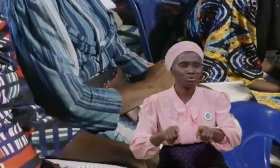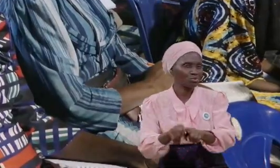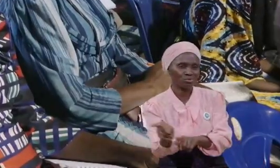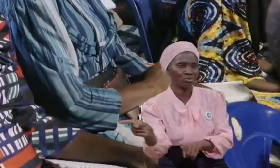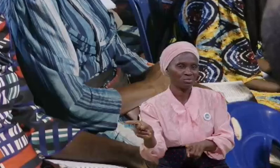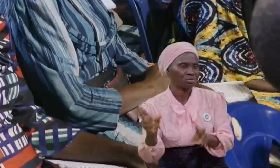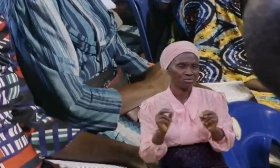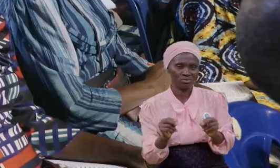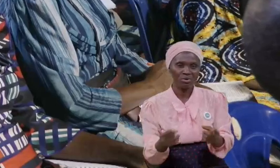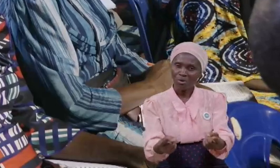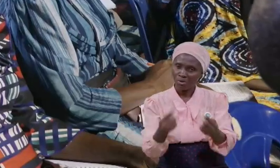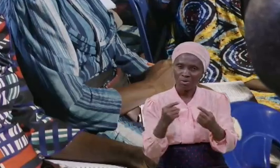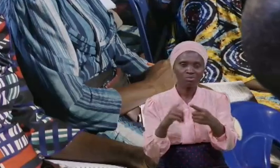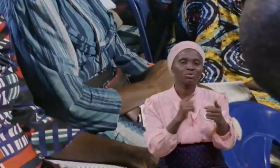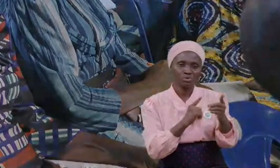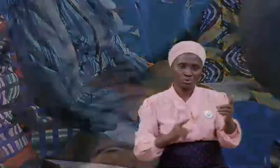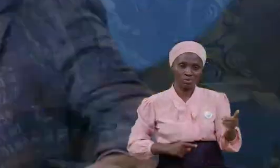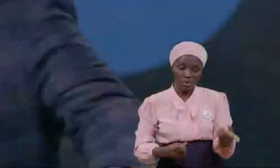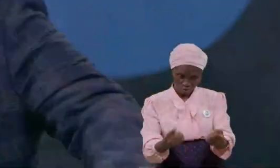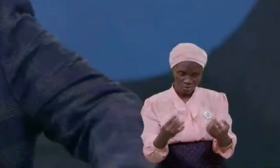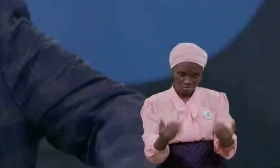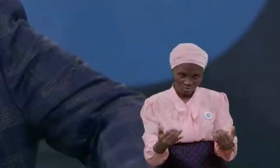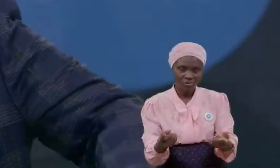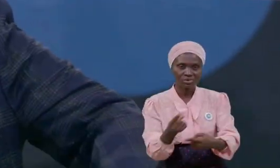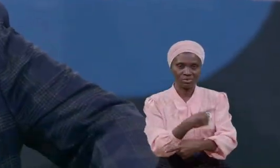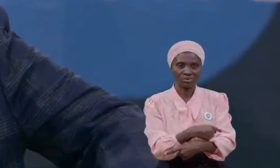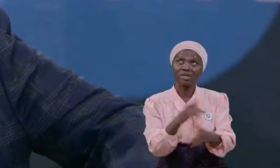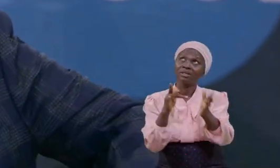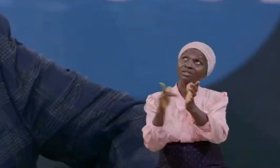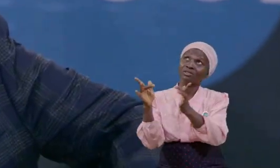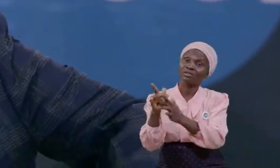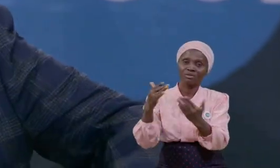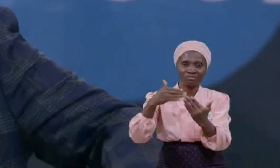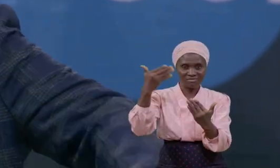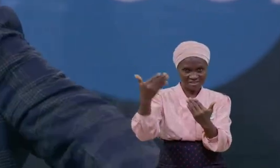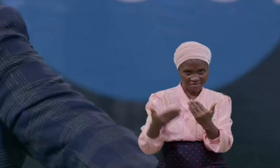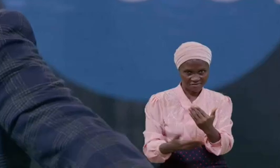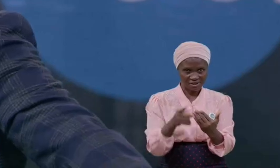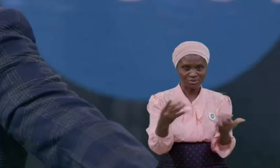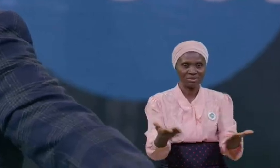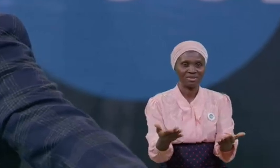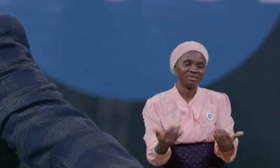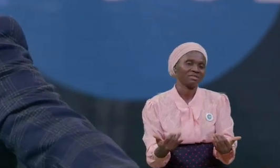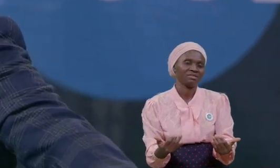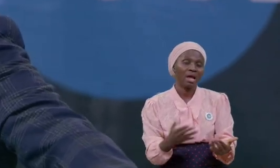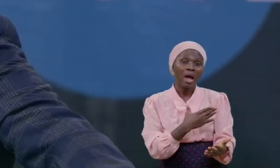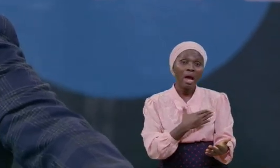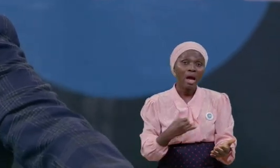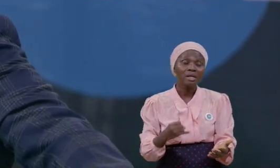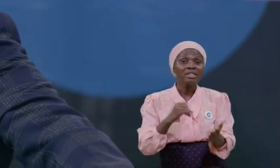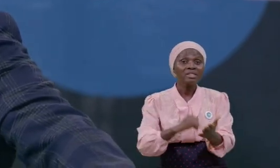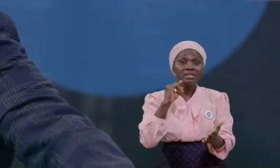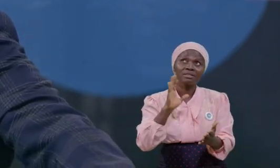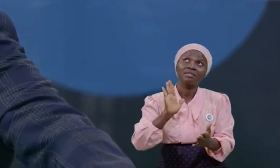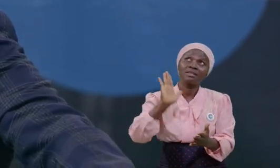Viens aujourd'hui. Voici, Jésus t'invite. Et c'est son jour, le jour du